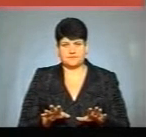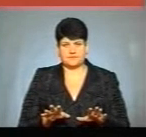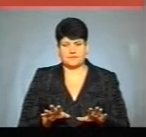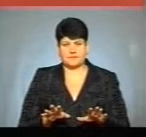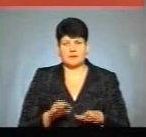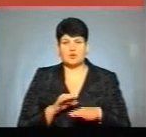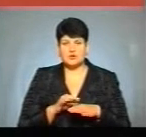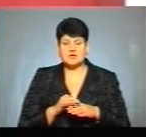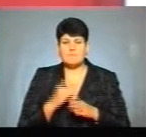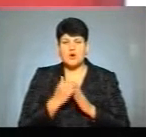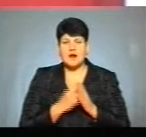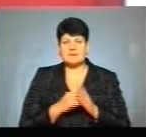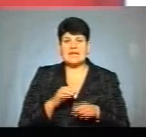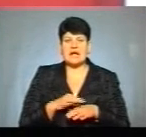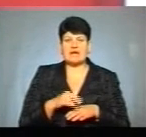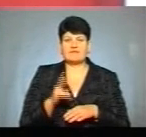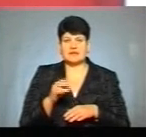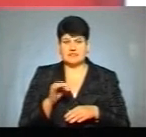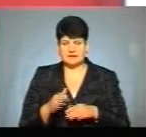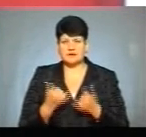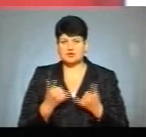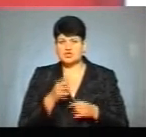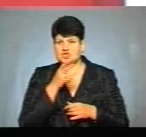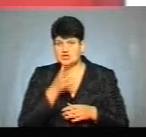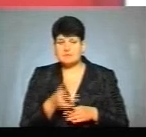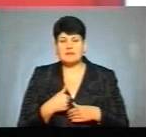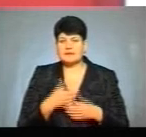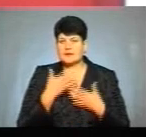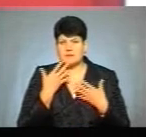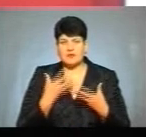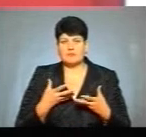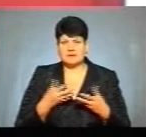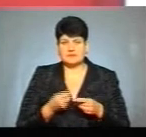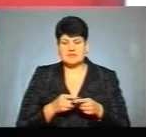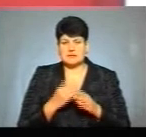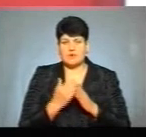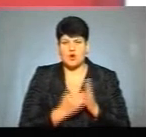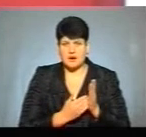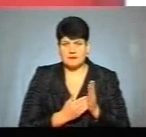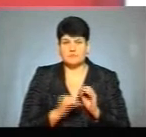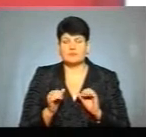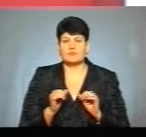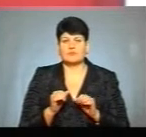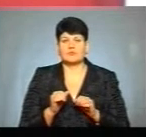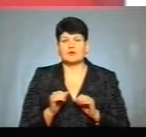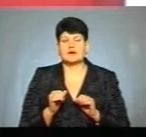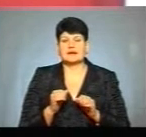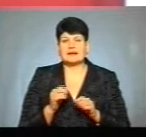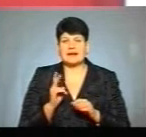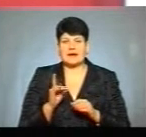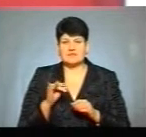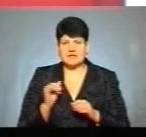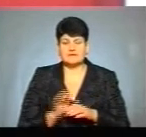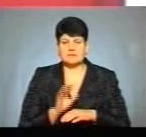Проходження програми для керівників. На даний час ми не маємо впливу на дані програми, оскільки керівників на дані програми направляють